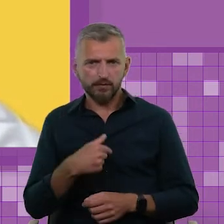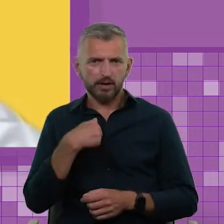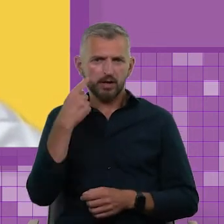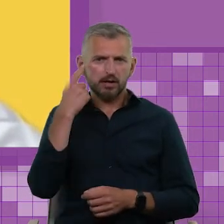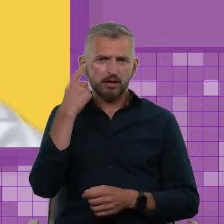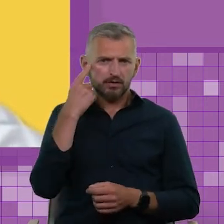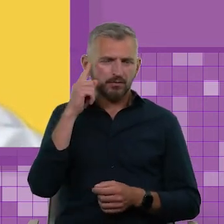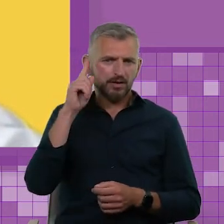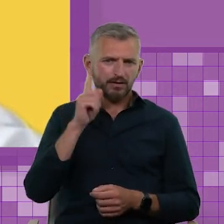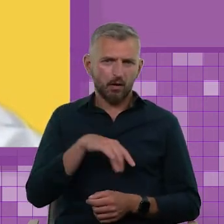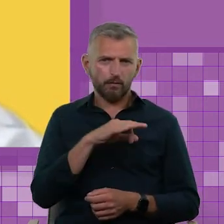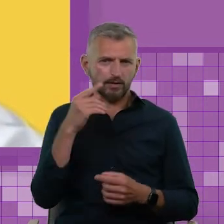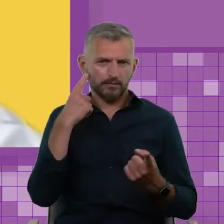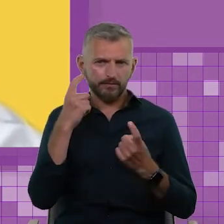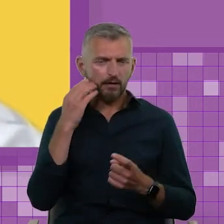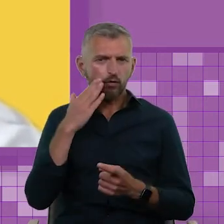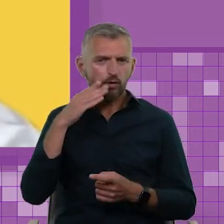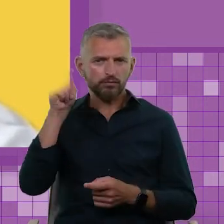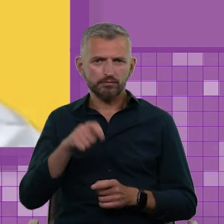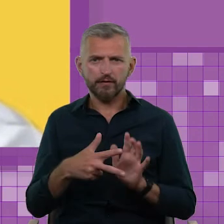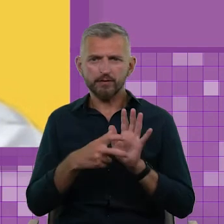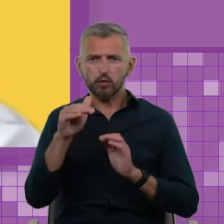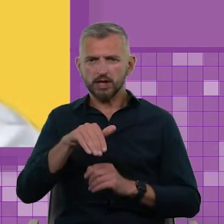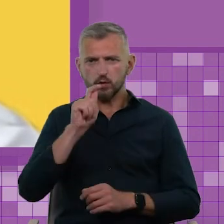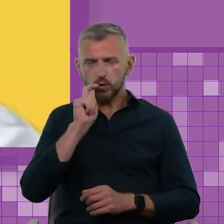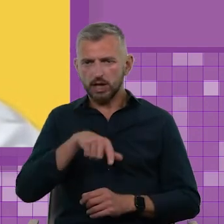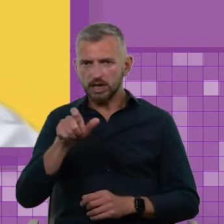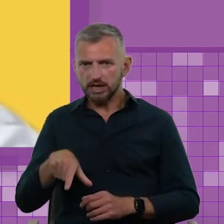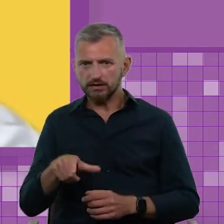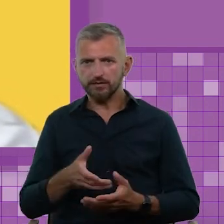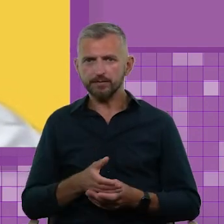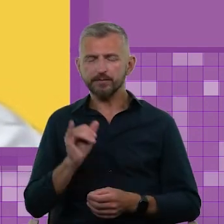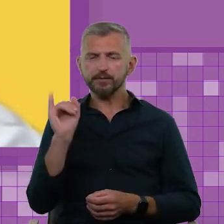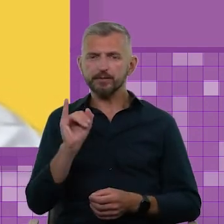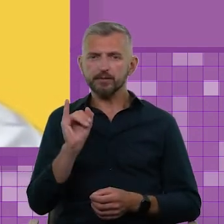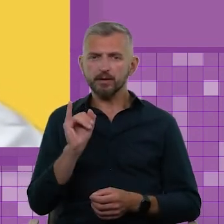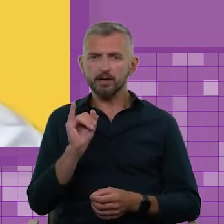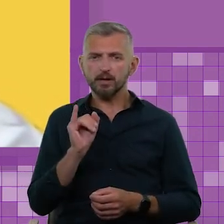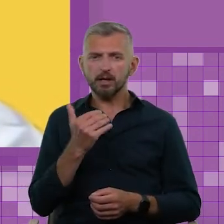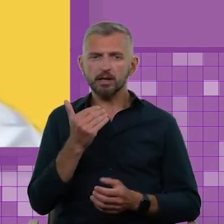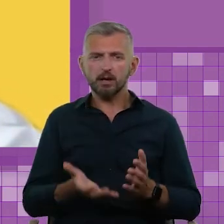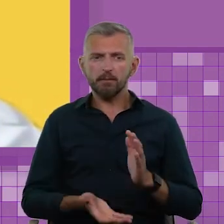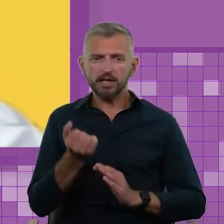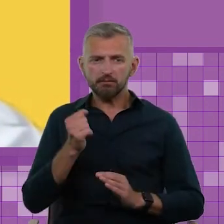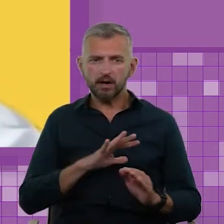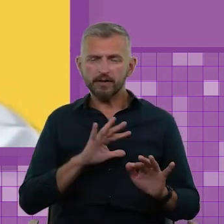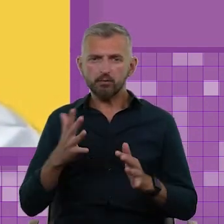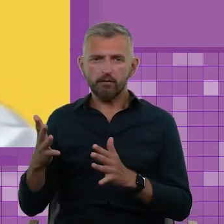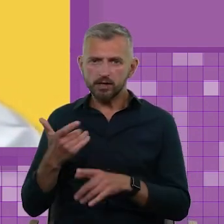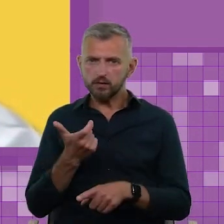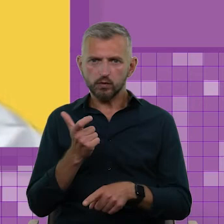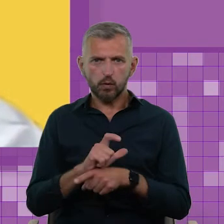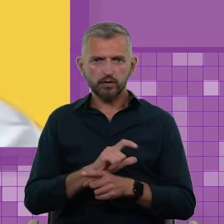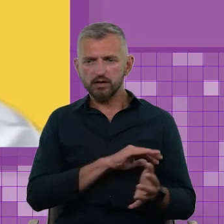аналітики ви знаєте, що до мене приїхало біля 800 тисяч українців. І їх підтримка відбувалася, я би так сказала,